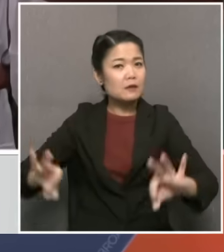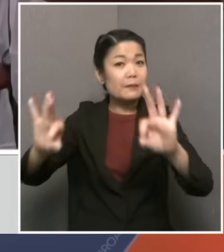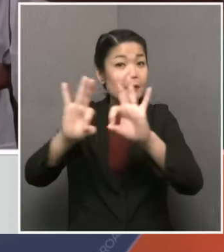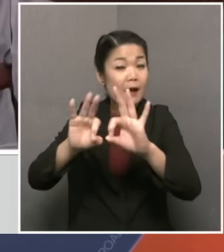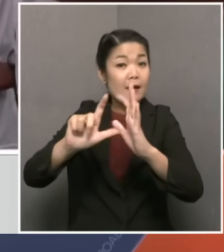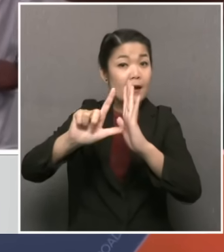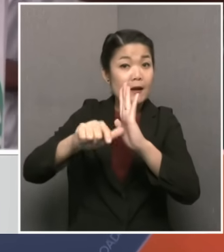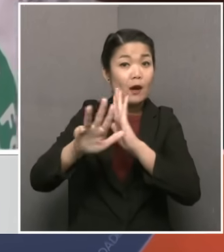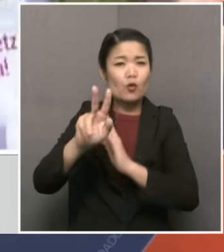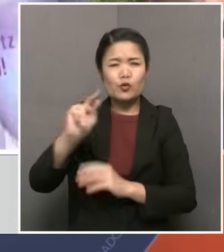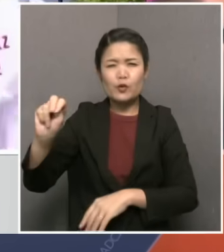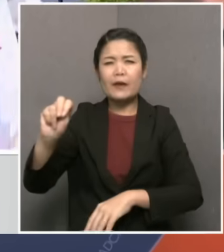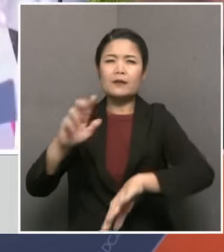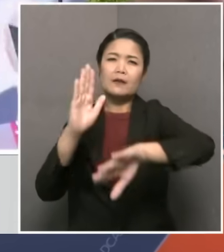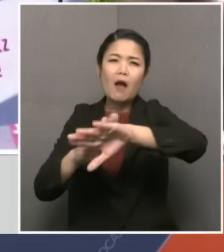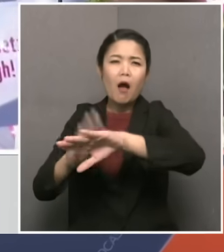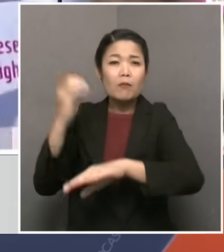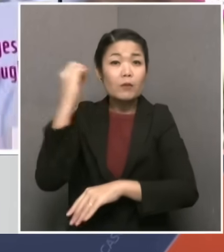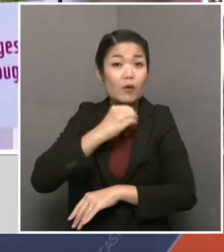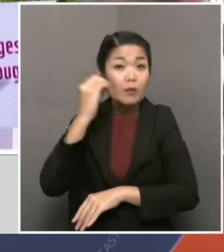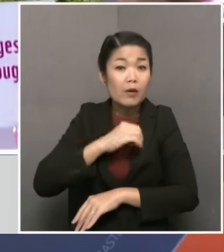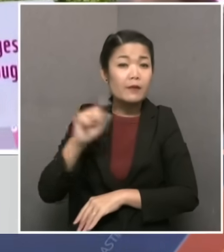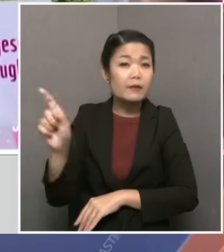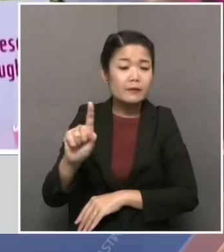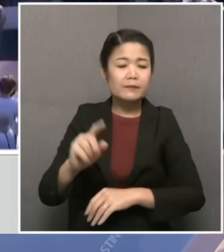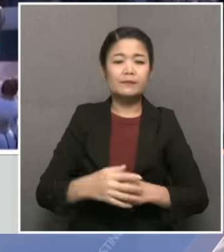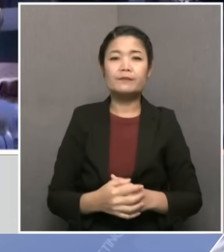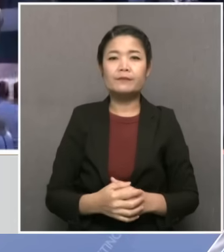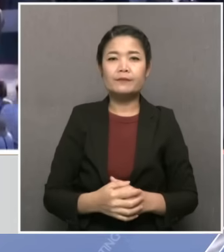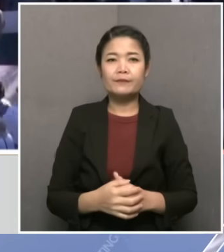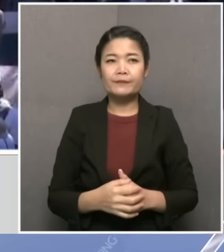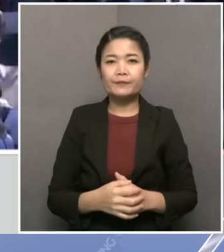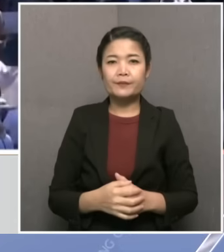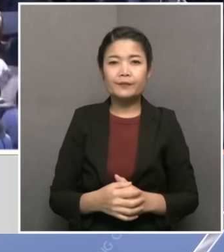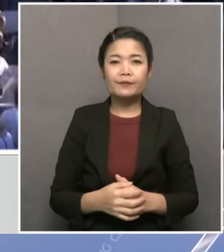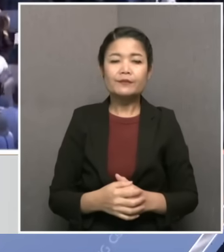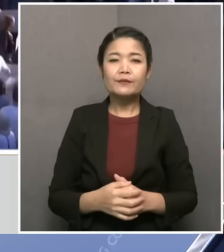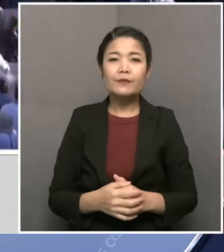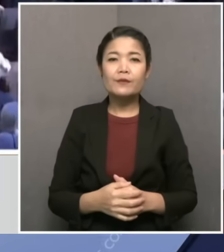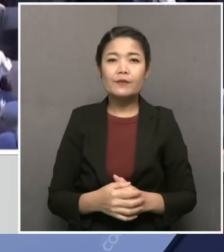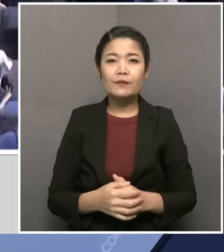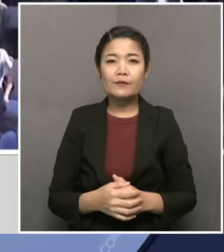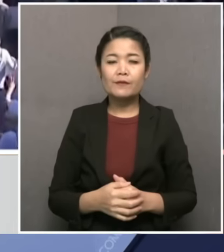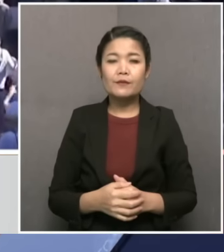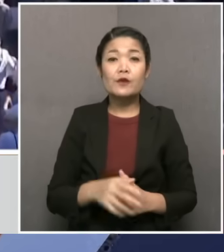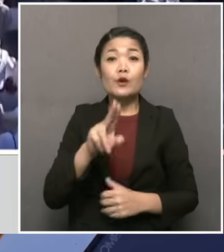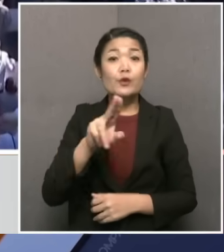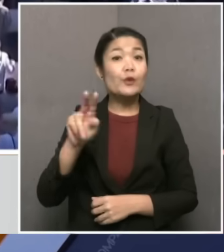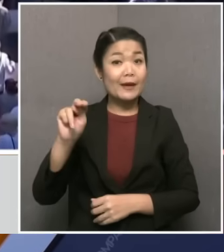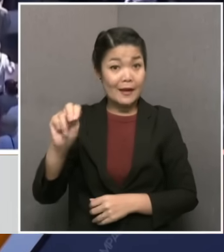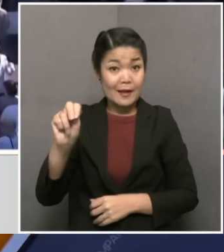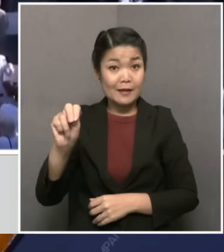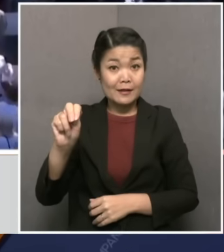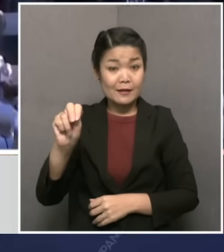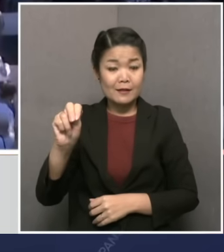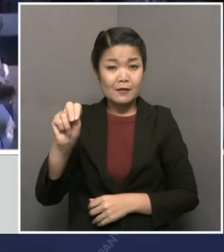ลขาธิการสหประชาชาติเน้นย้ำเลยก็คือเรื่อง climate ambition summit นะความหมายคือว่าUN โดย